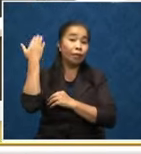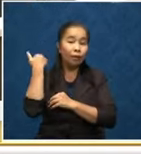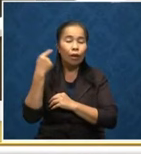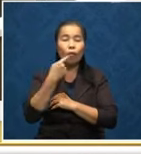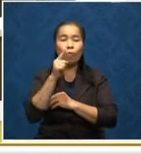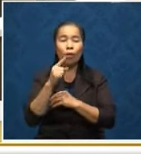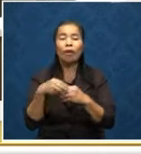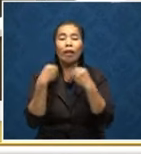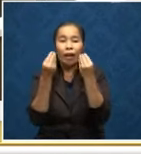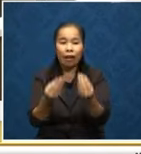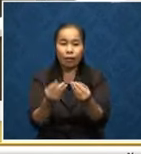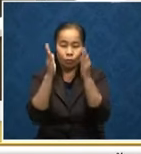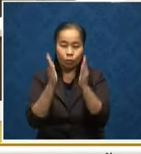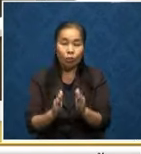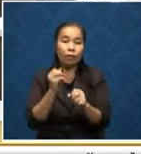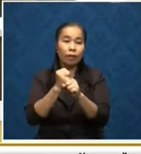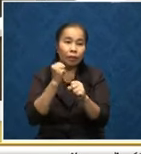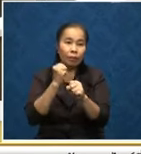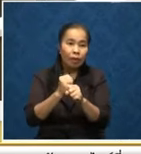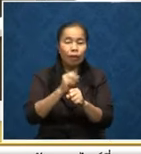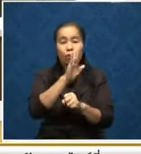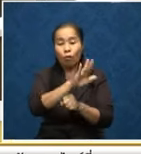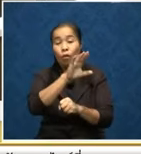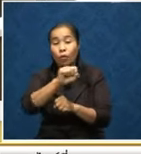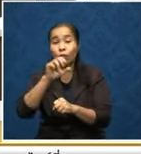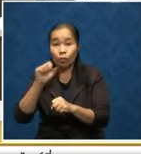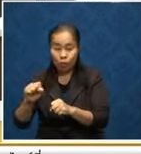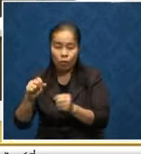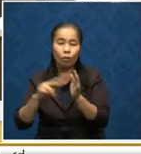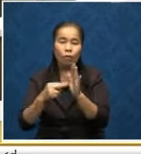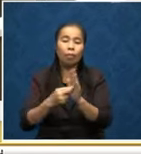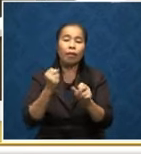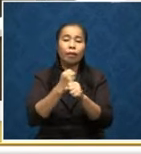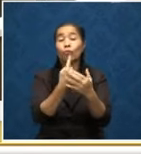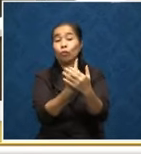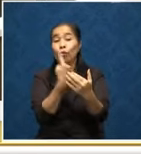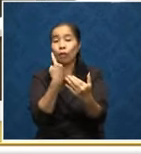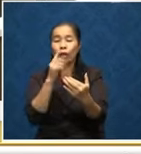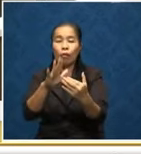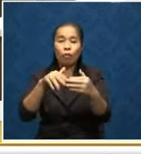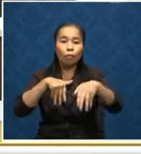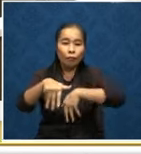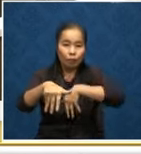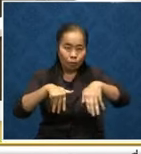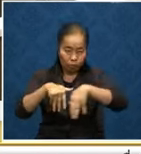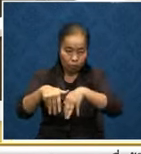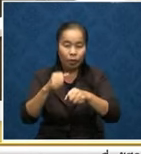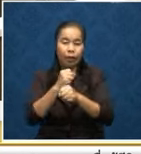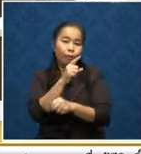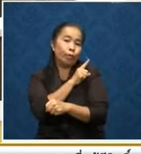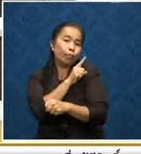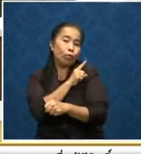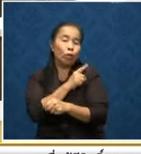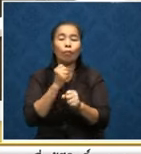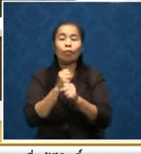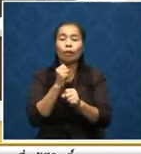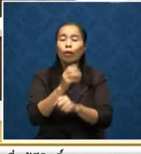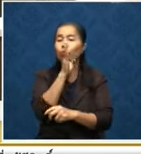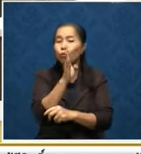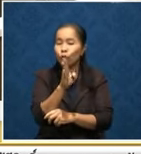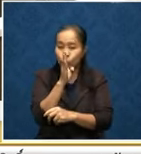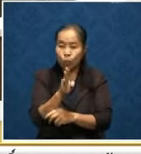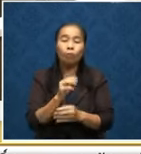ประชาธิปไตยให้ตัวแทนประชาชนได้มาทำหน้าที่แทนอย่างชัดเจนตรงไปตรงมาผมว่าสั